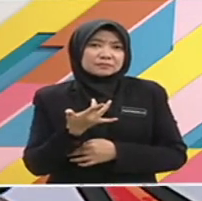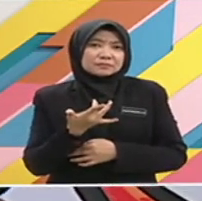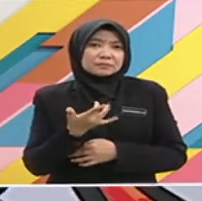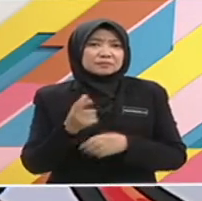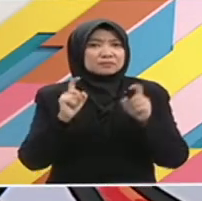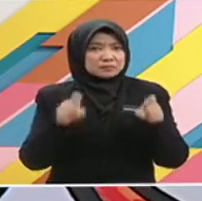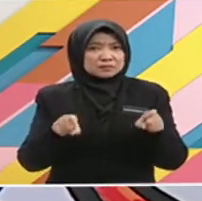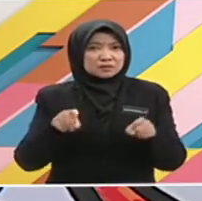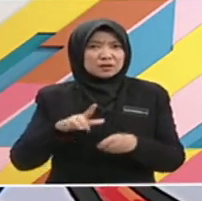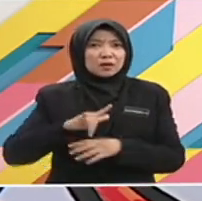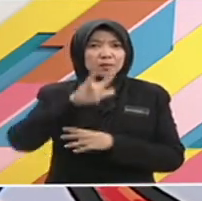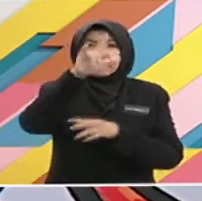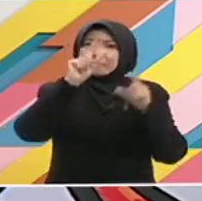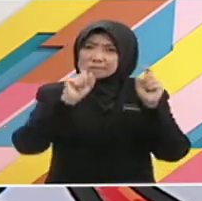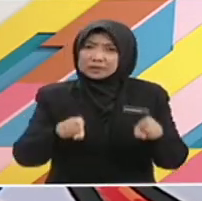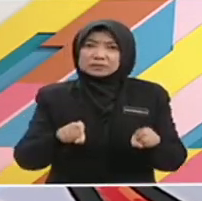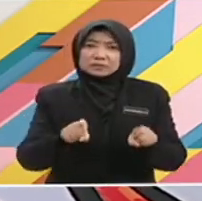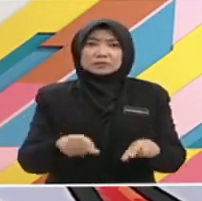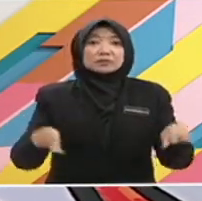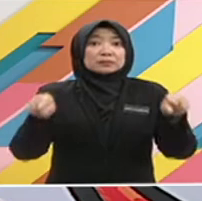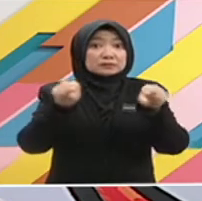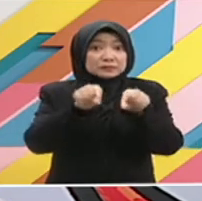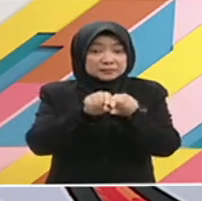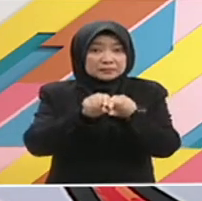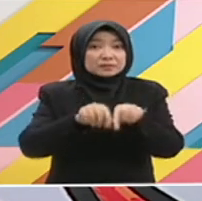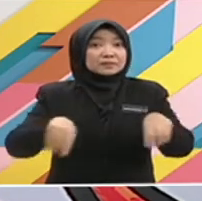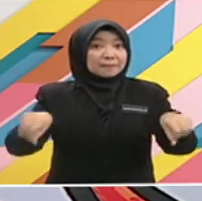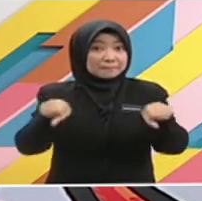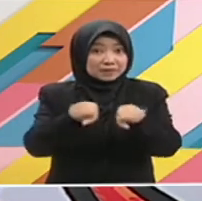mestilah kapal terbang kena seimbang, imbangan simetri.